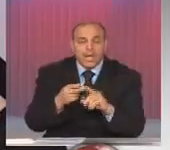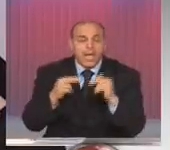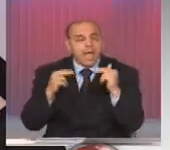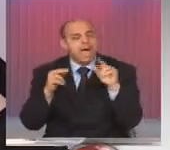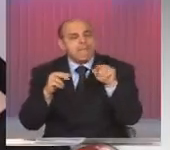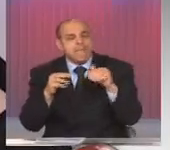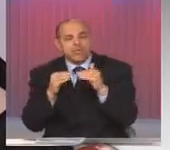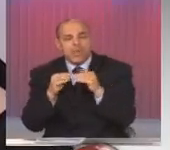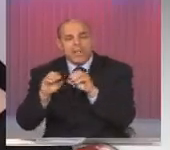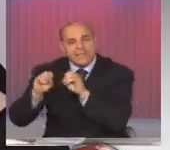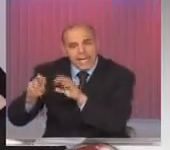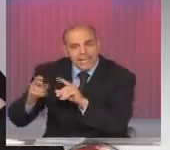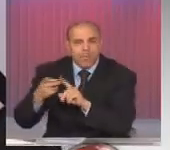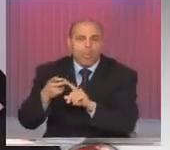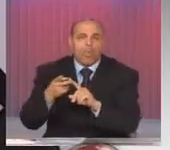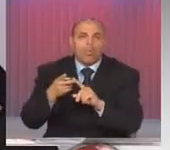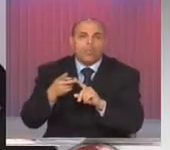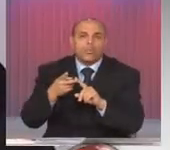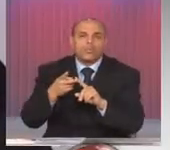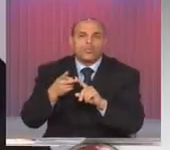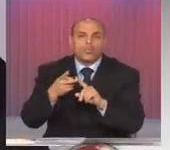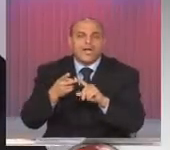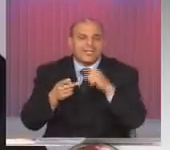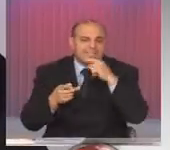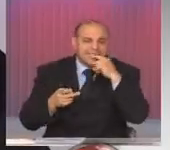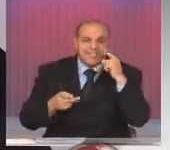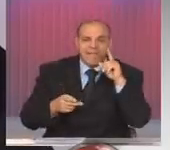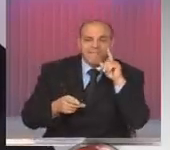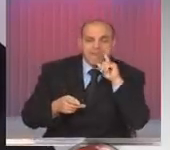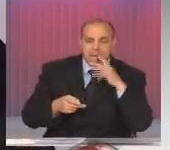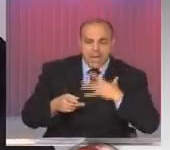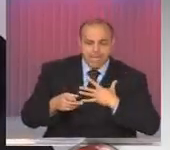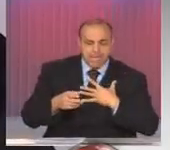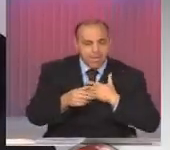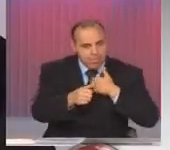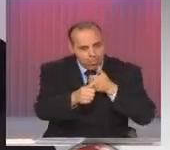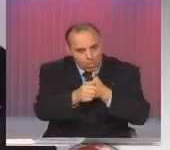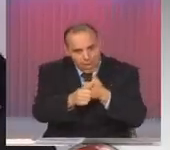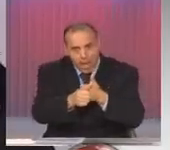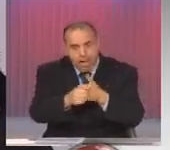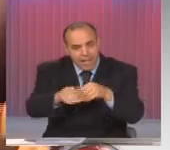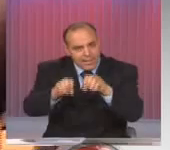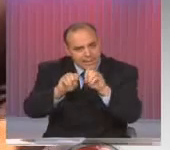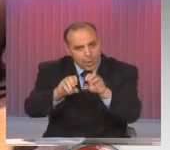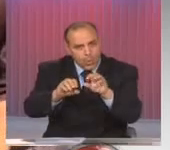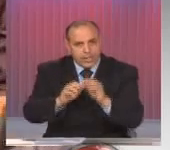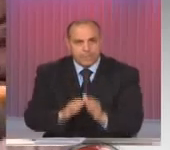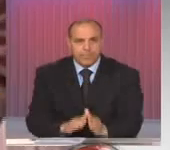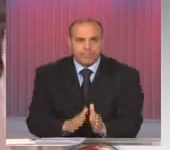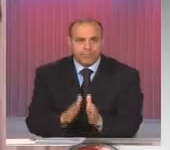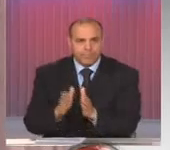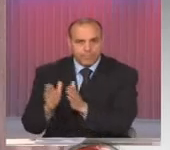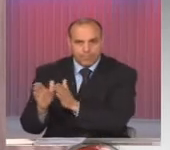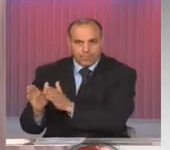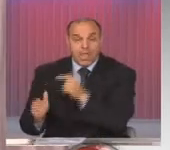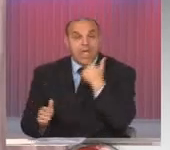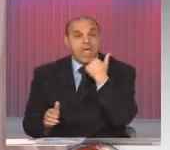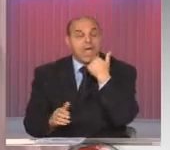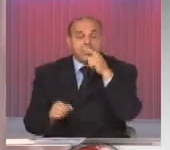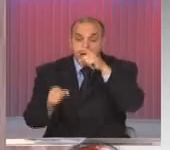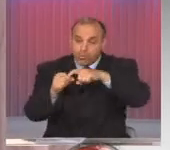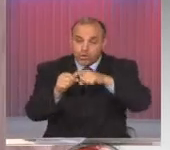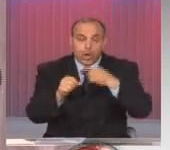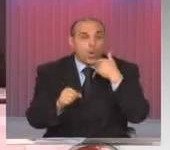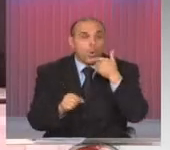بمستويات التعليم وفي علاقة بسن المترشحات لمتابعة التكوين. وقد استعرض المشاركون